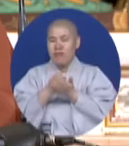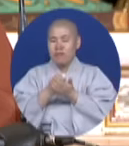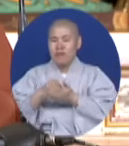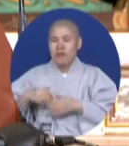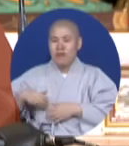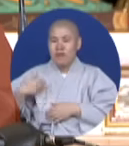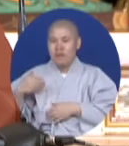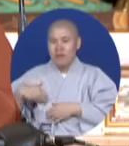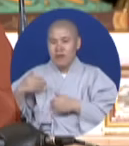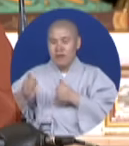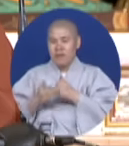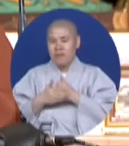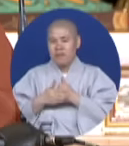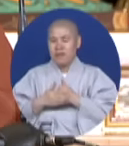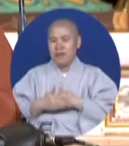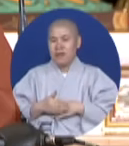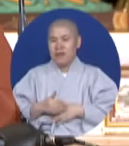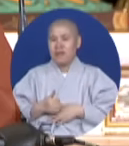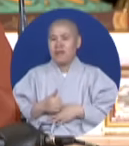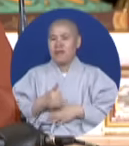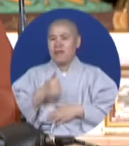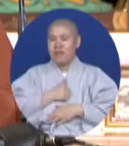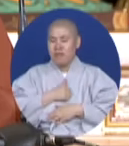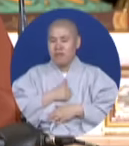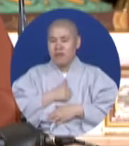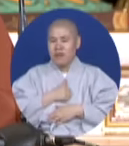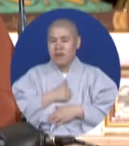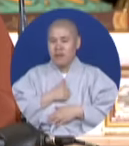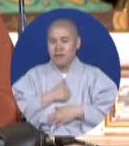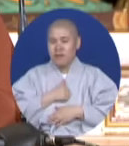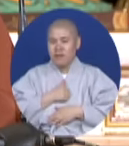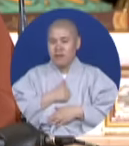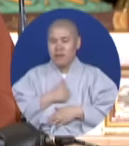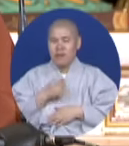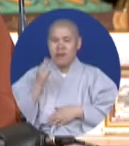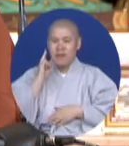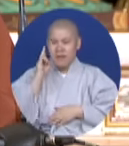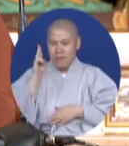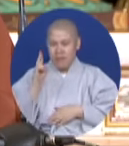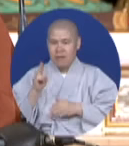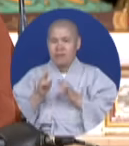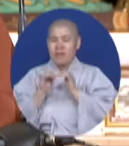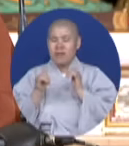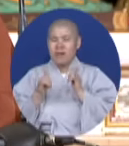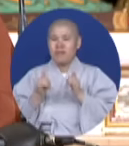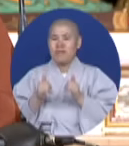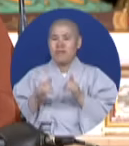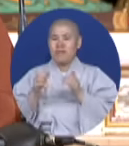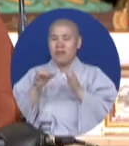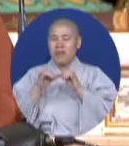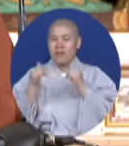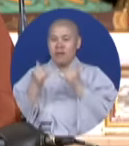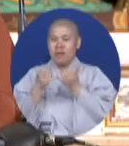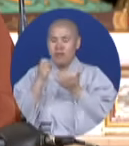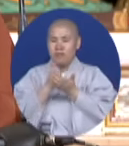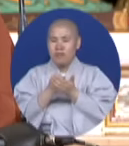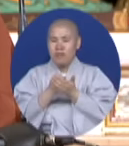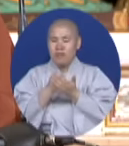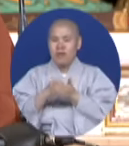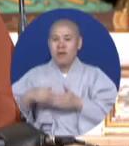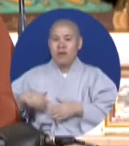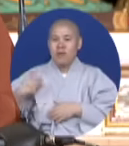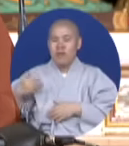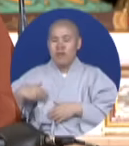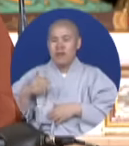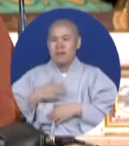사로잡힌 쓸데없는 생각이다. 인연법을 모르면 아집이 생겨요. 나라는 집착이 생겨요. 그 나라는